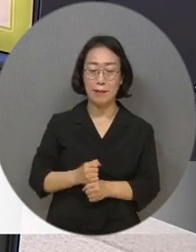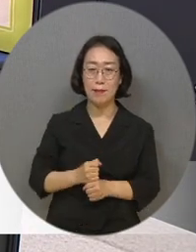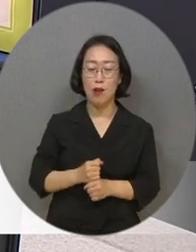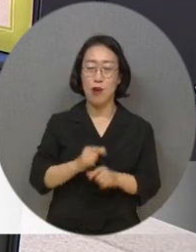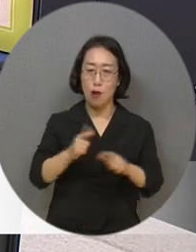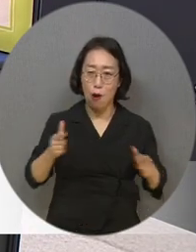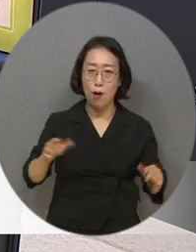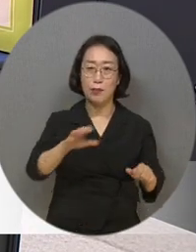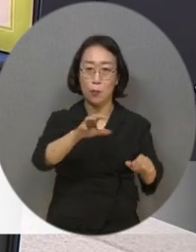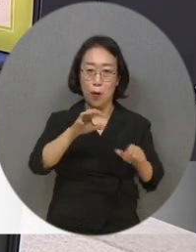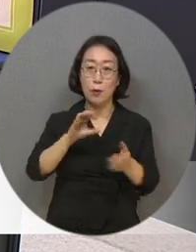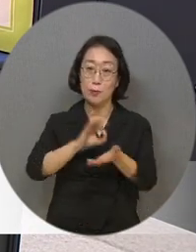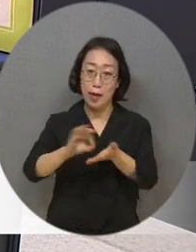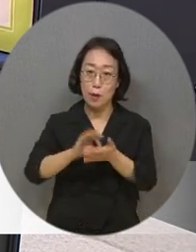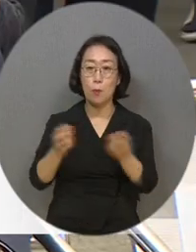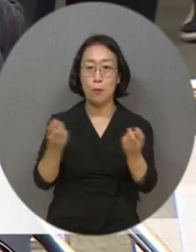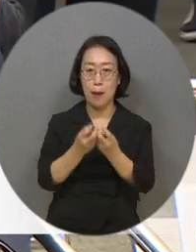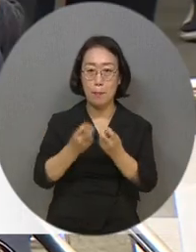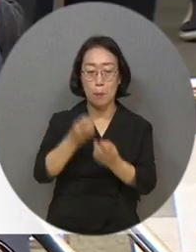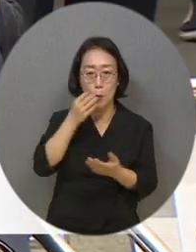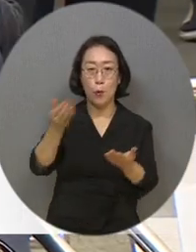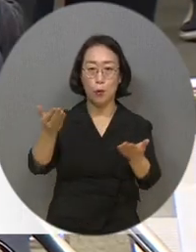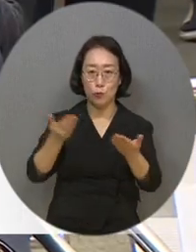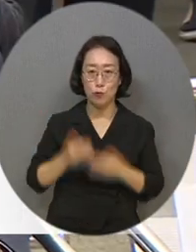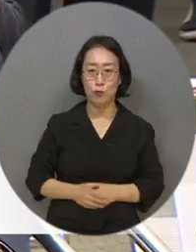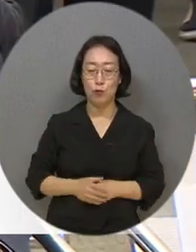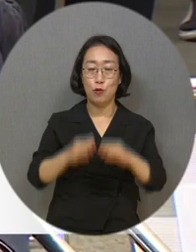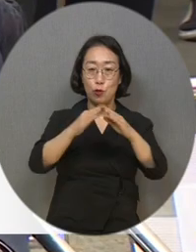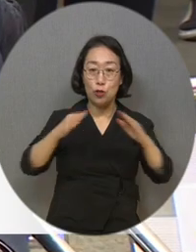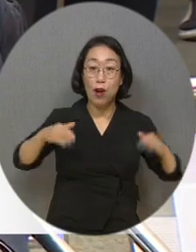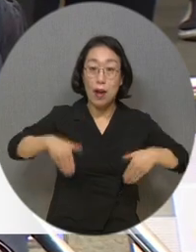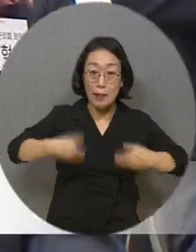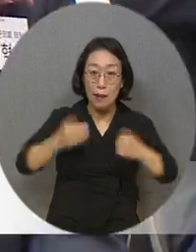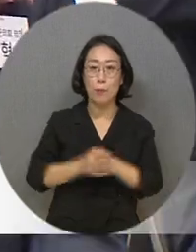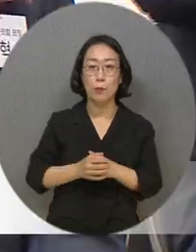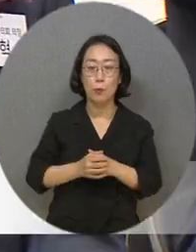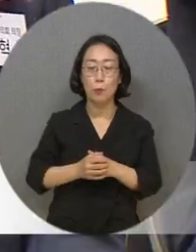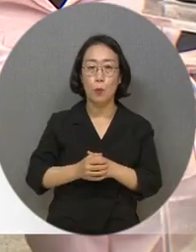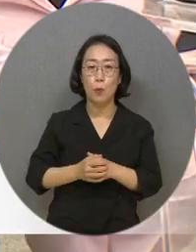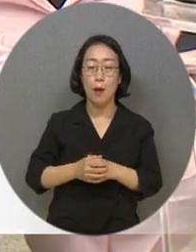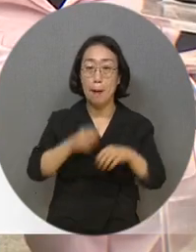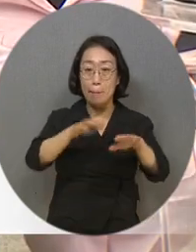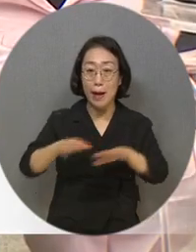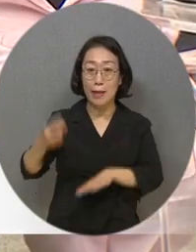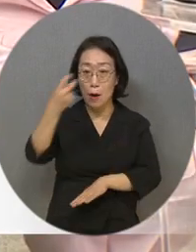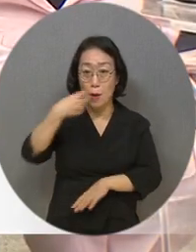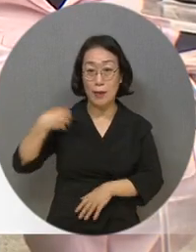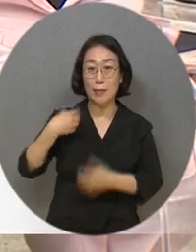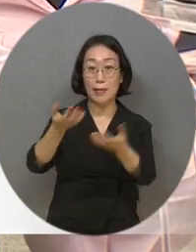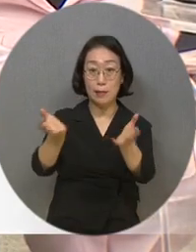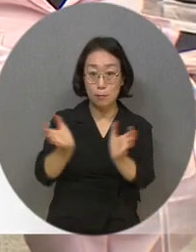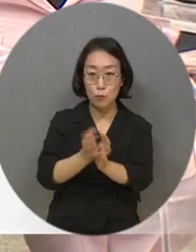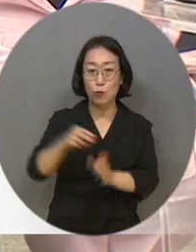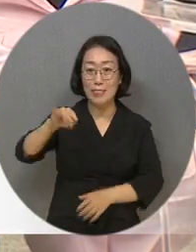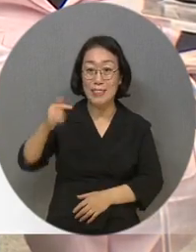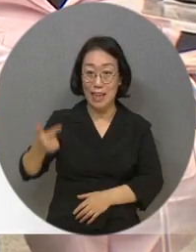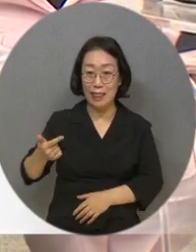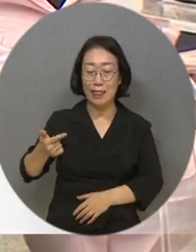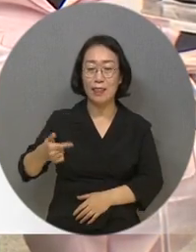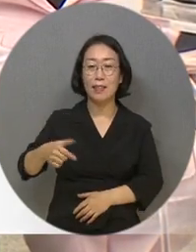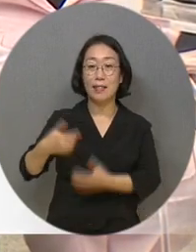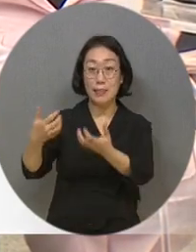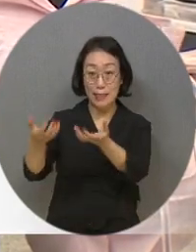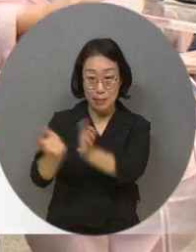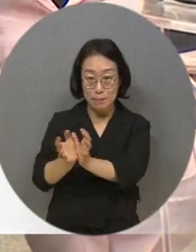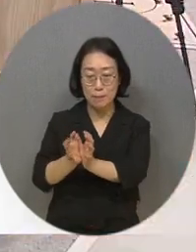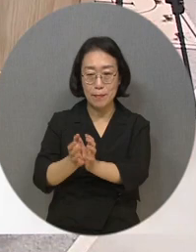활용성을 선보였습니다. 전남도, 해양수산부, 영광군, 신안군이 공동 주최한 이번